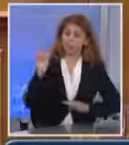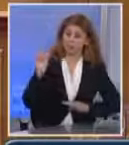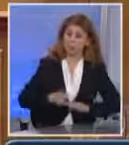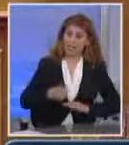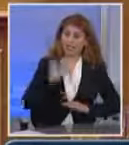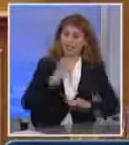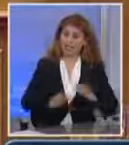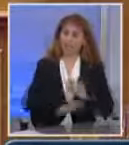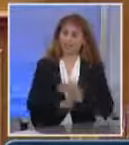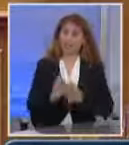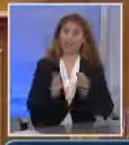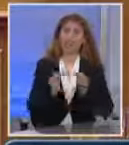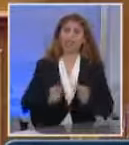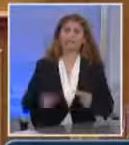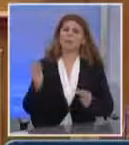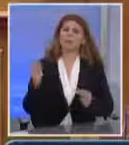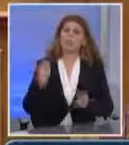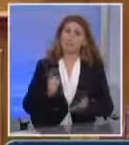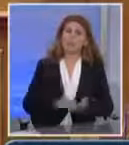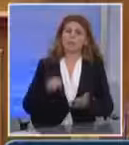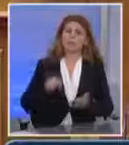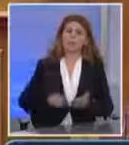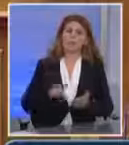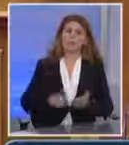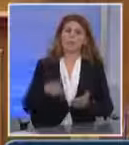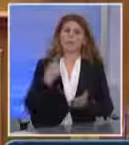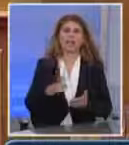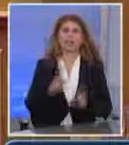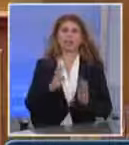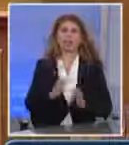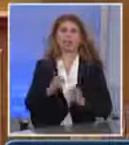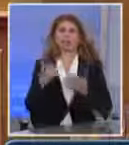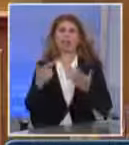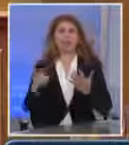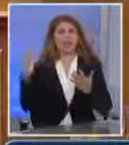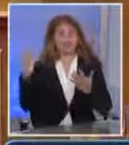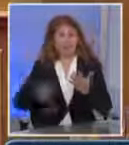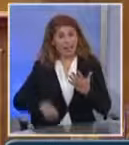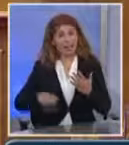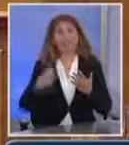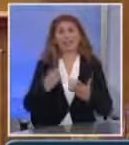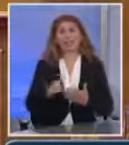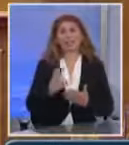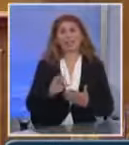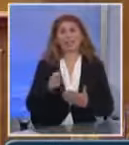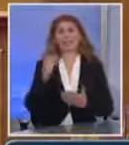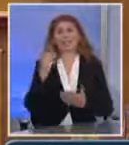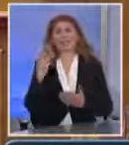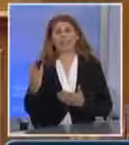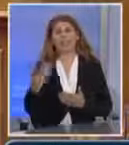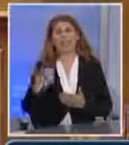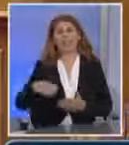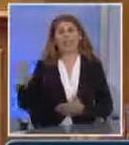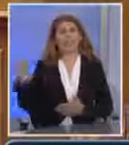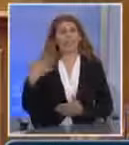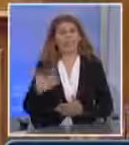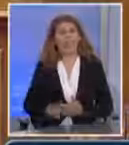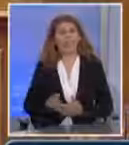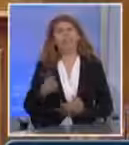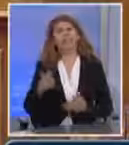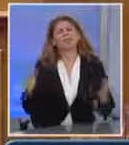Αυγή, το αποτέλεσμα θα ήταν σήμερα 197 ναι, 103 όχι. Θα είχατε δηλαδή